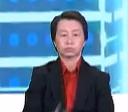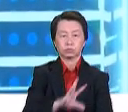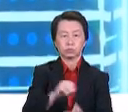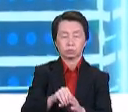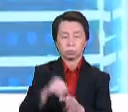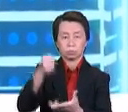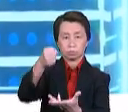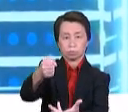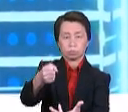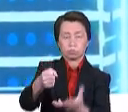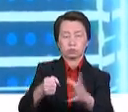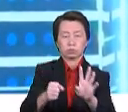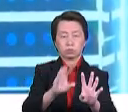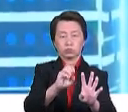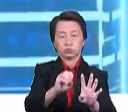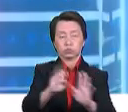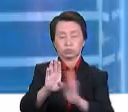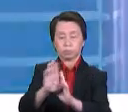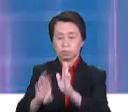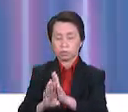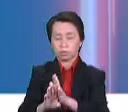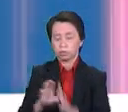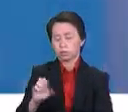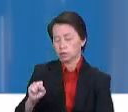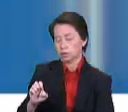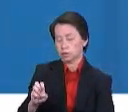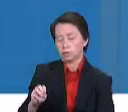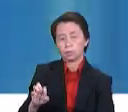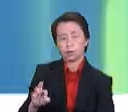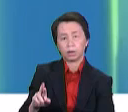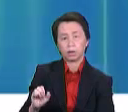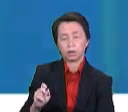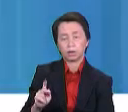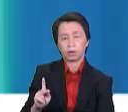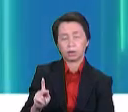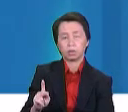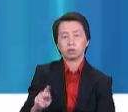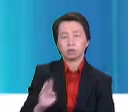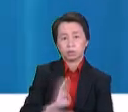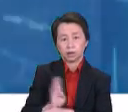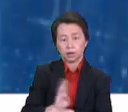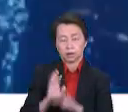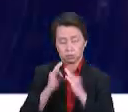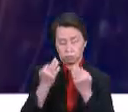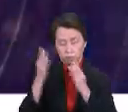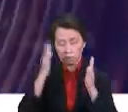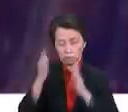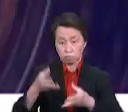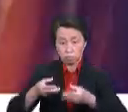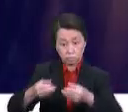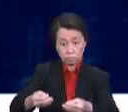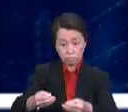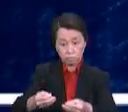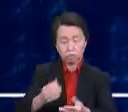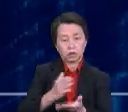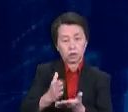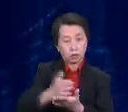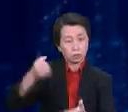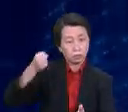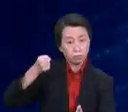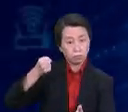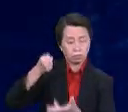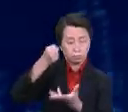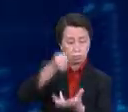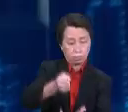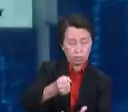melibatkan peruntukan RM40 bilion, Semarak Niaga Keluarga Malaysia menawarkan kemudahan pembiayaan, moratorium dan suntikan